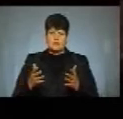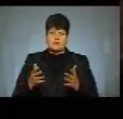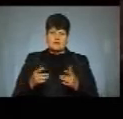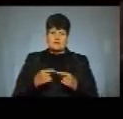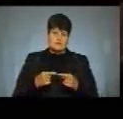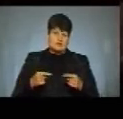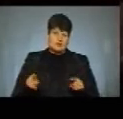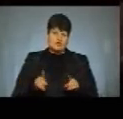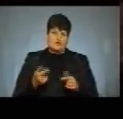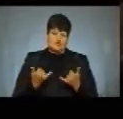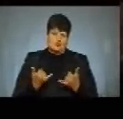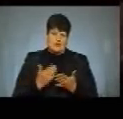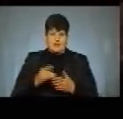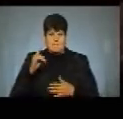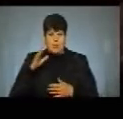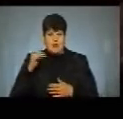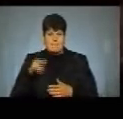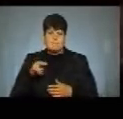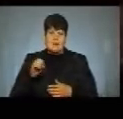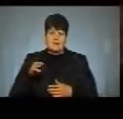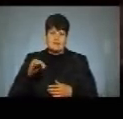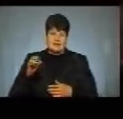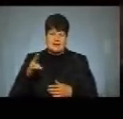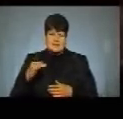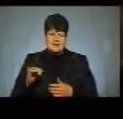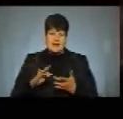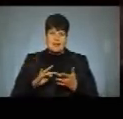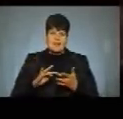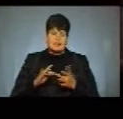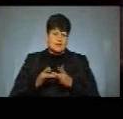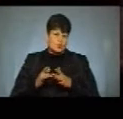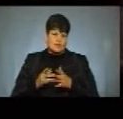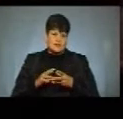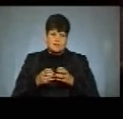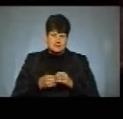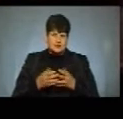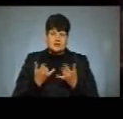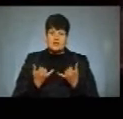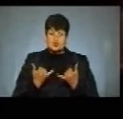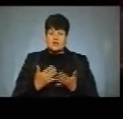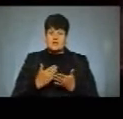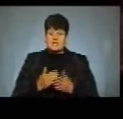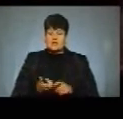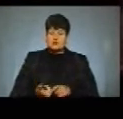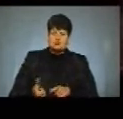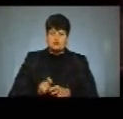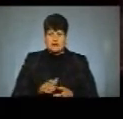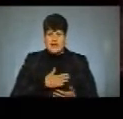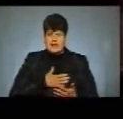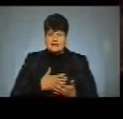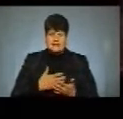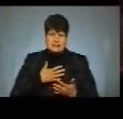демократії, те, що сьогодні дуже популярно, електронні петиції, електронні консультації і багато інших ресурсів, які сьогодні стали надзвичайно активними